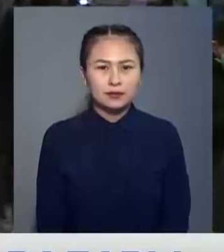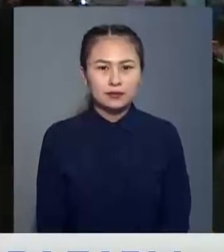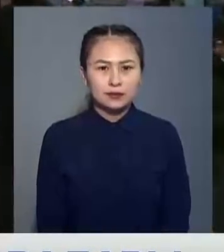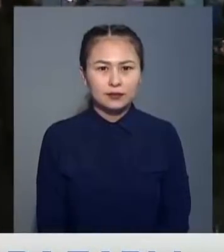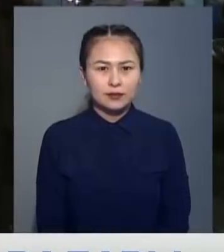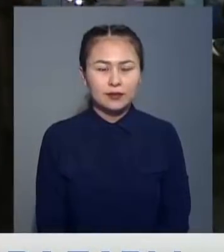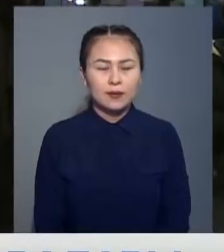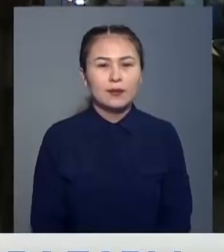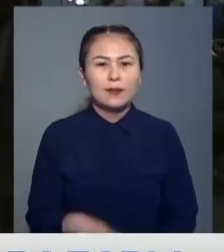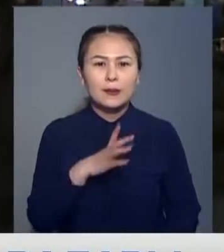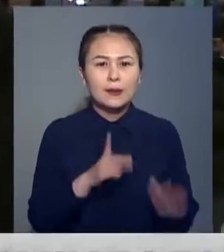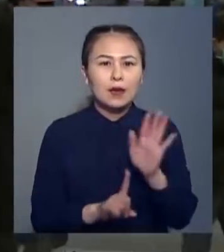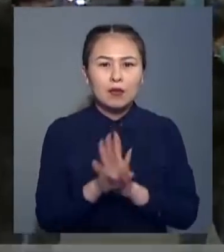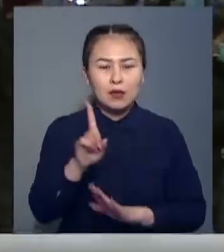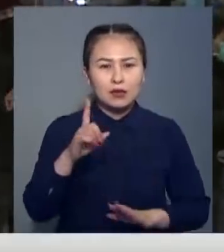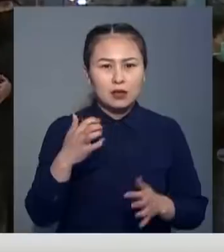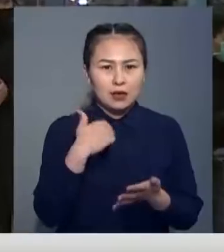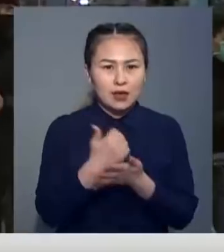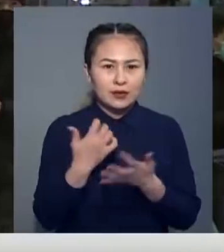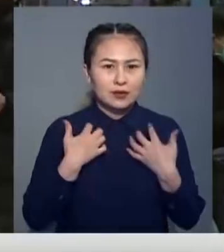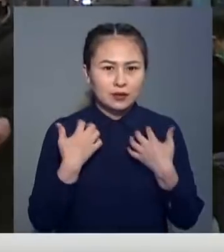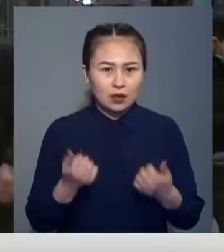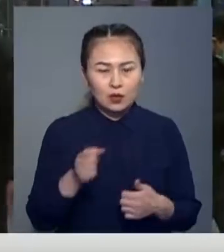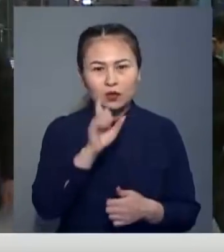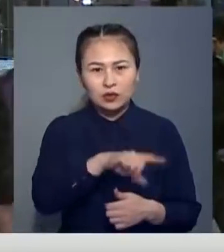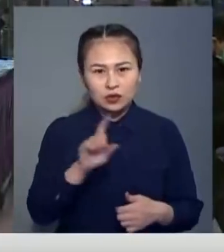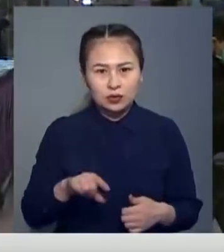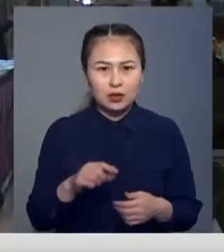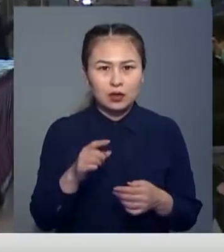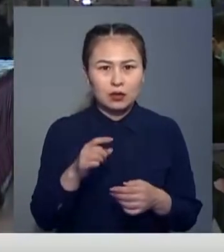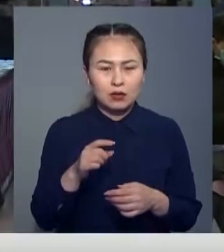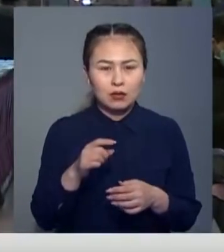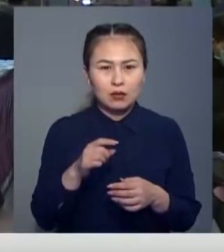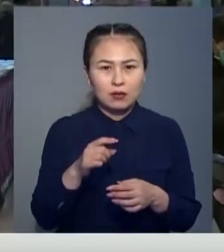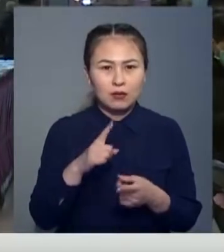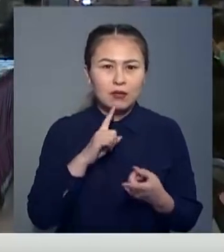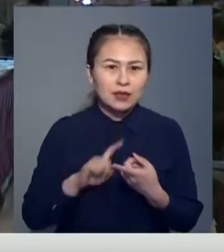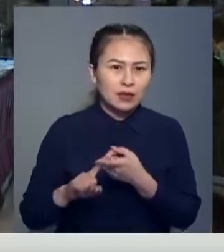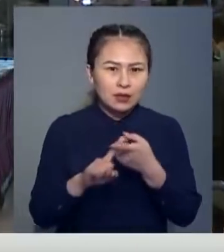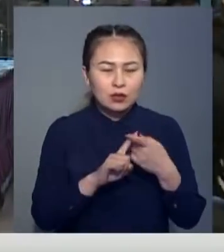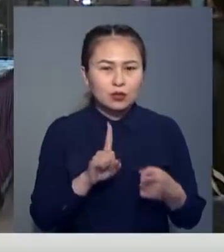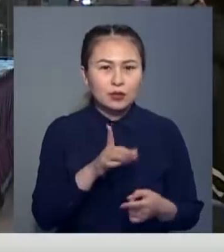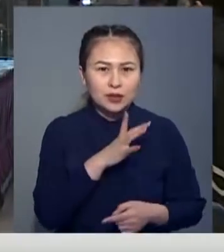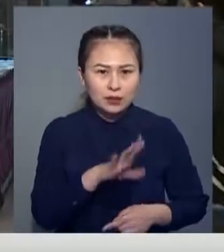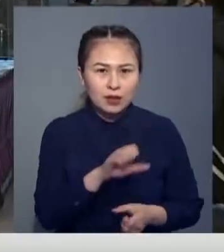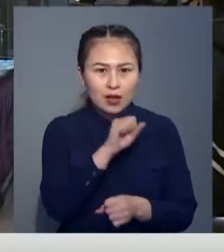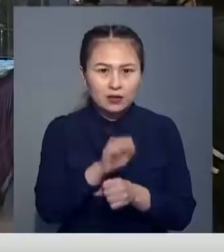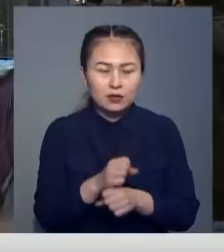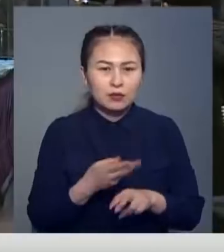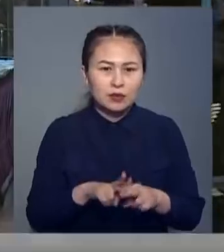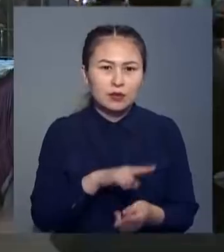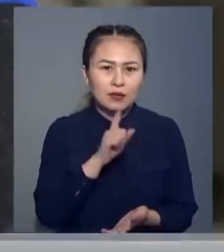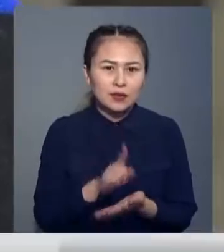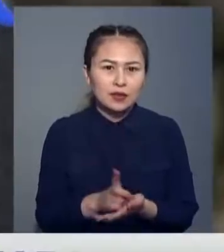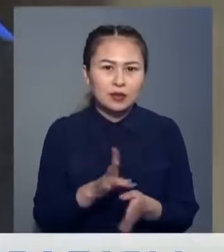Ең бастысы адам денсаулығы, коронавирус инфекциясын басқаларға тарауын тоқтату. Сондықтан осындай мәжбүрлі іс-шараға